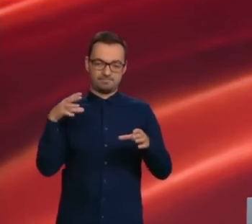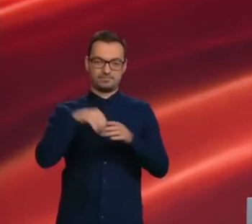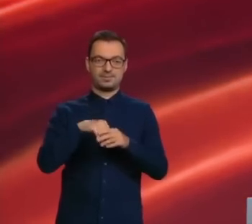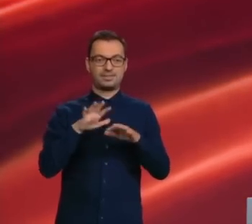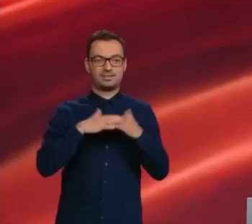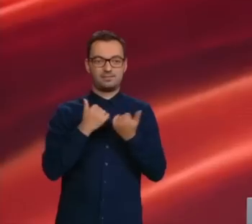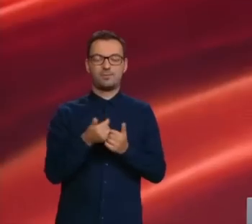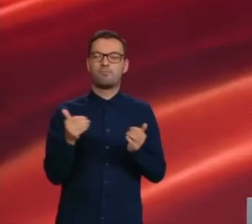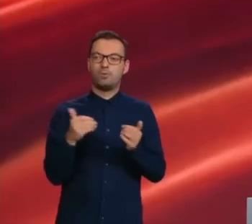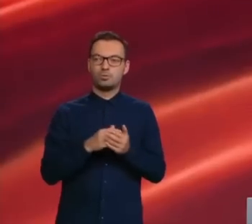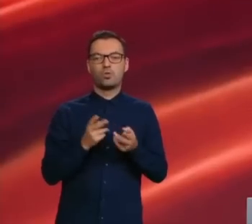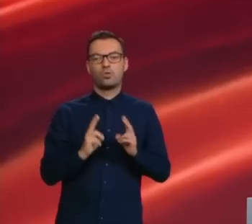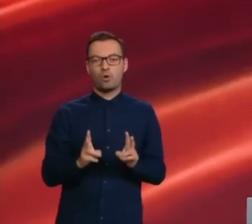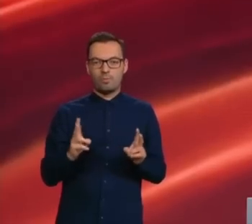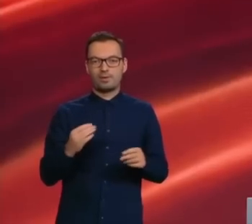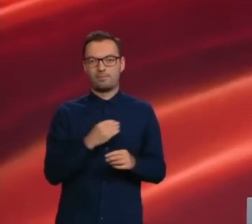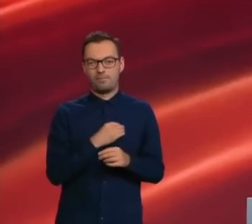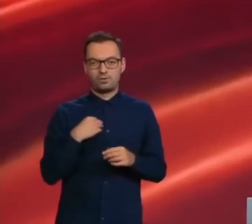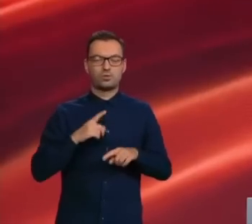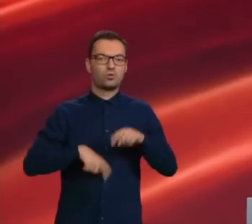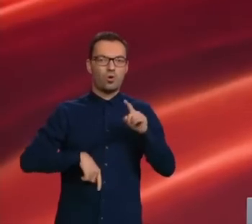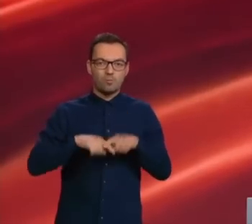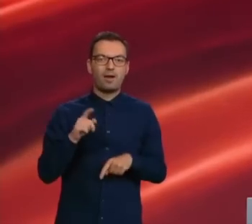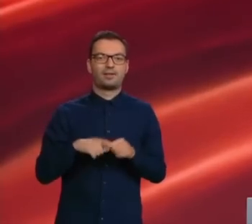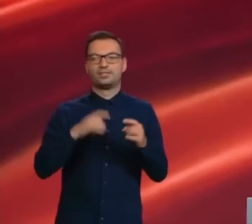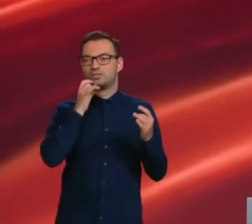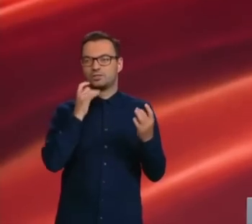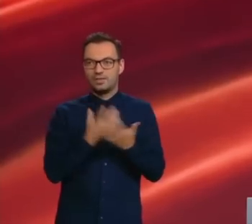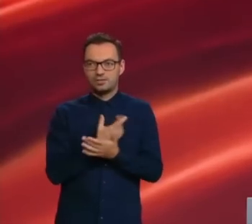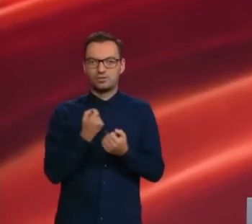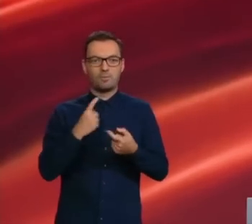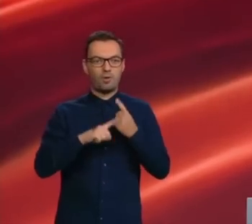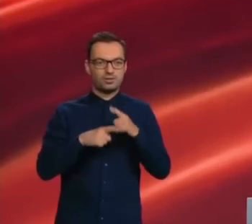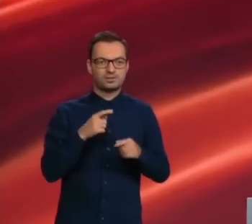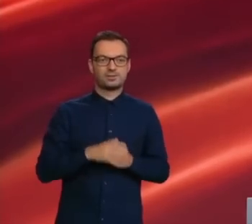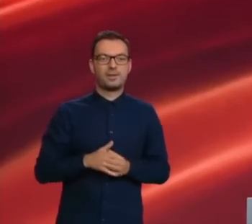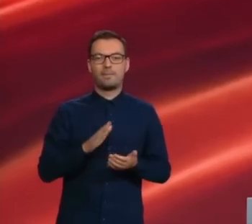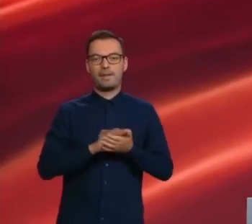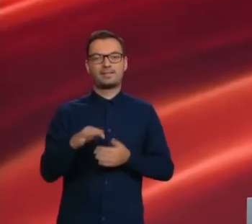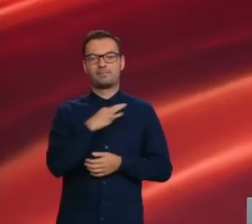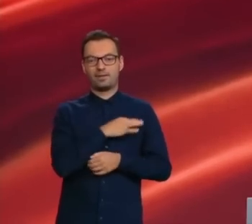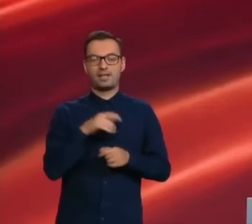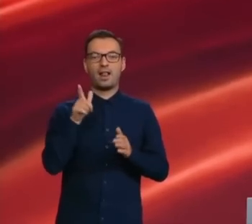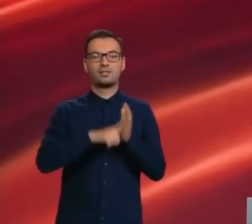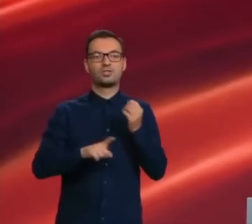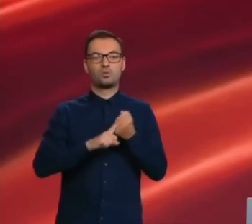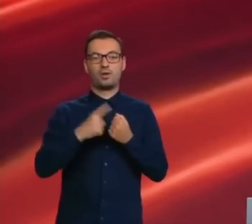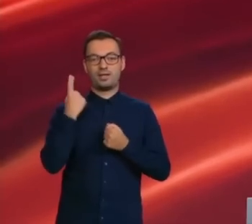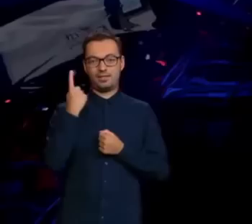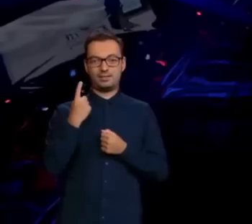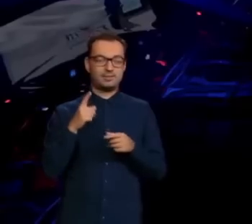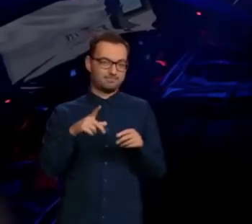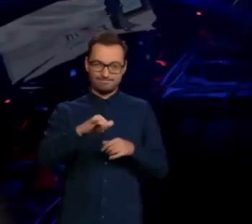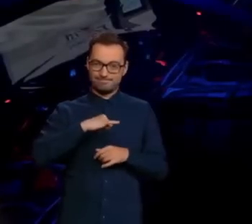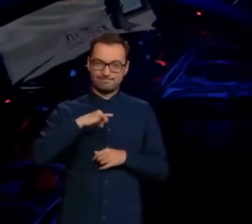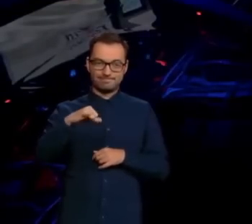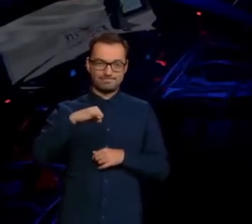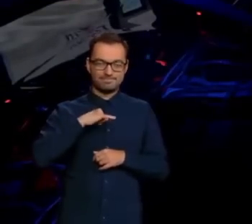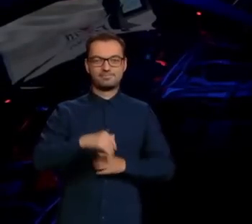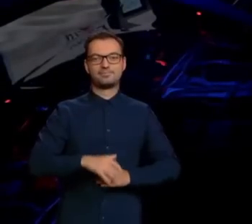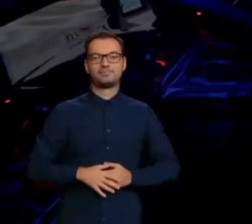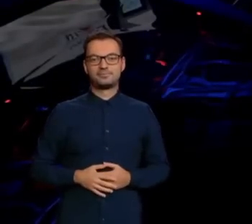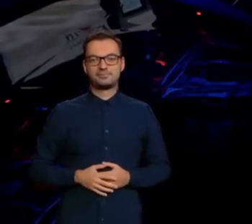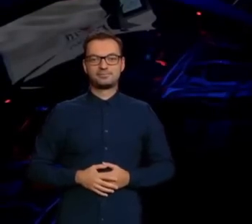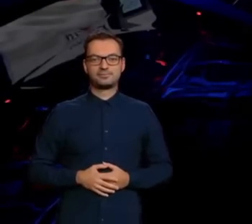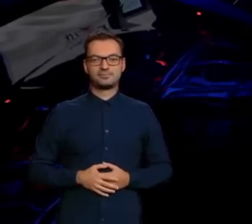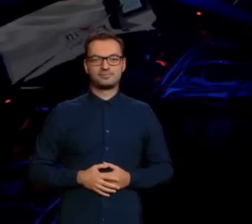trzeba normalnej Polski, trzeba świeżości w polskiej polityce, bezpartyjni samorządowcy. Lista numer jeden, tacy jak wy.